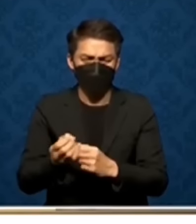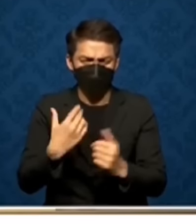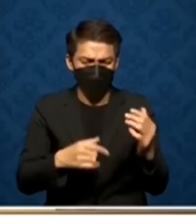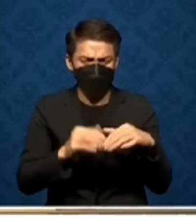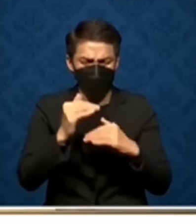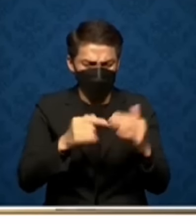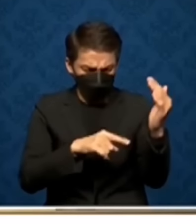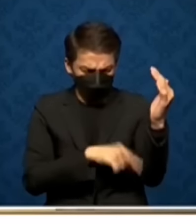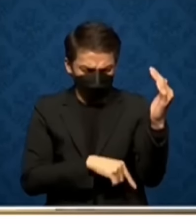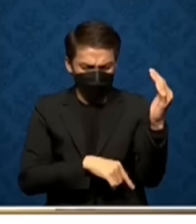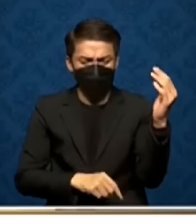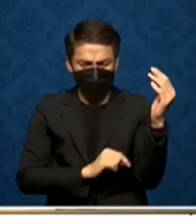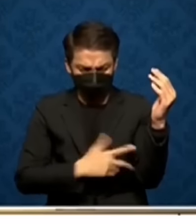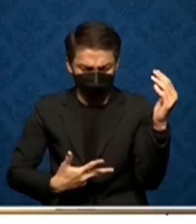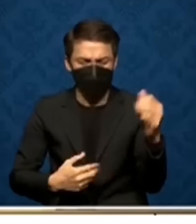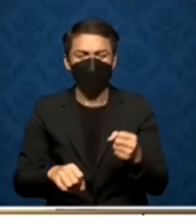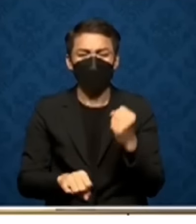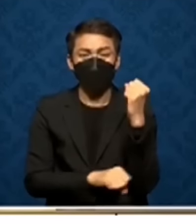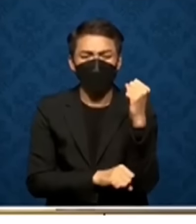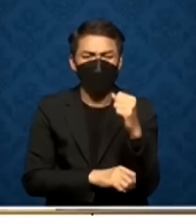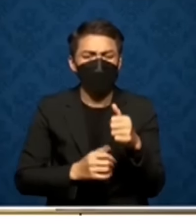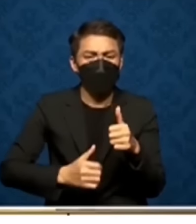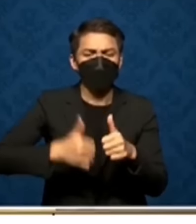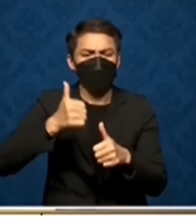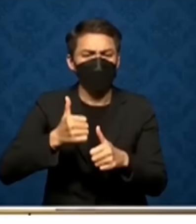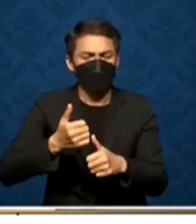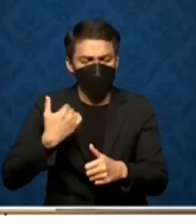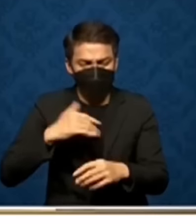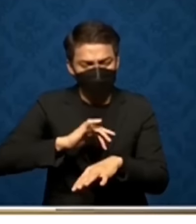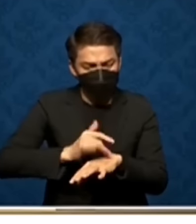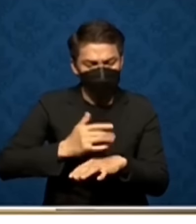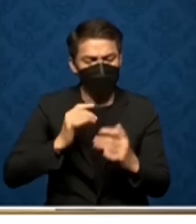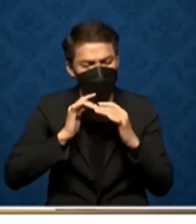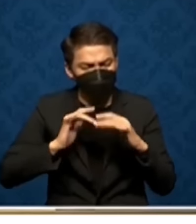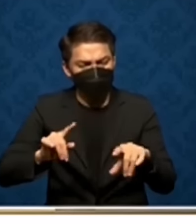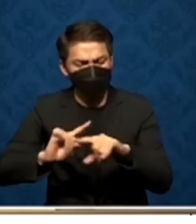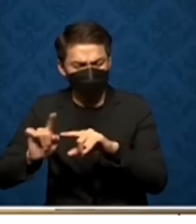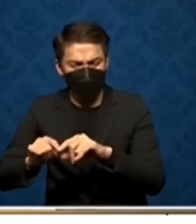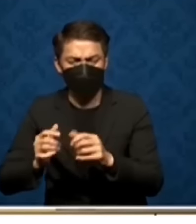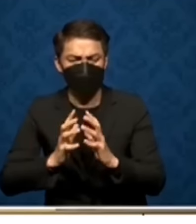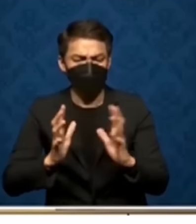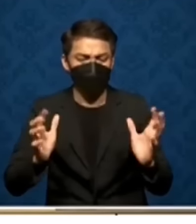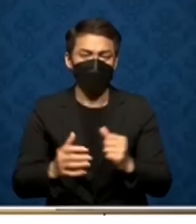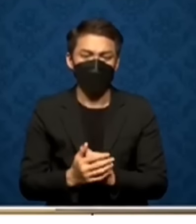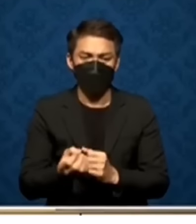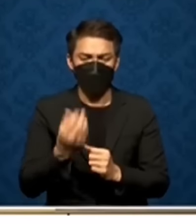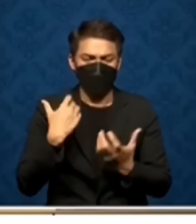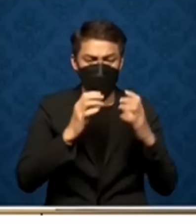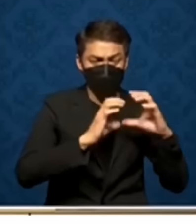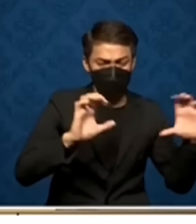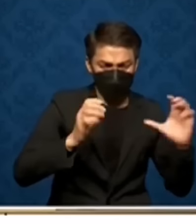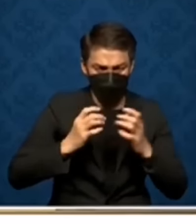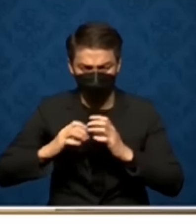ดทั้งที่มีทรัพยากรมากมายสิ่งหนึ่งผมไปคิดเอาเทียบเอานะครับท่านมีรัฐซ้อนรัฐ